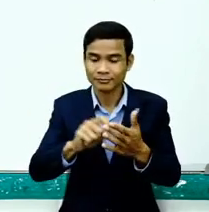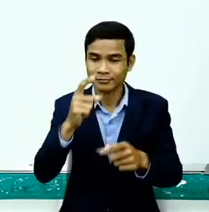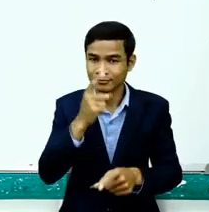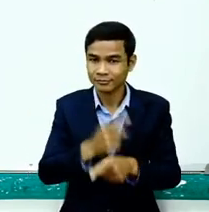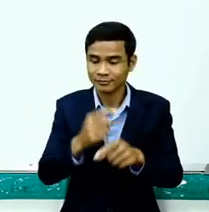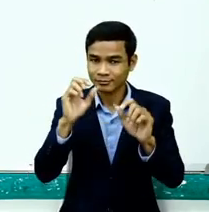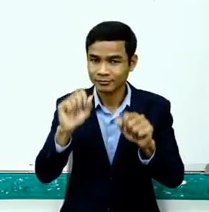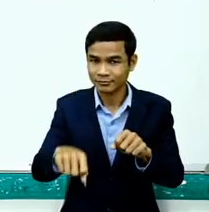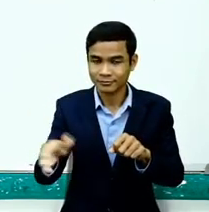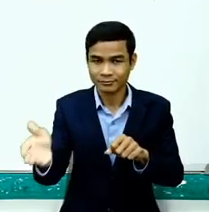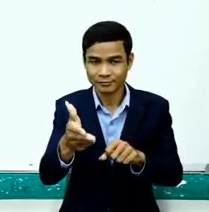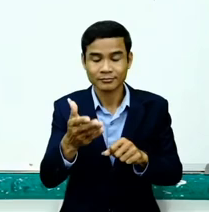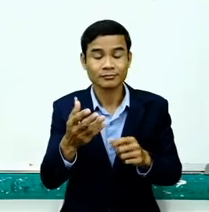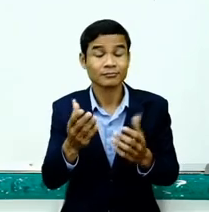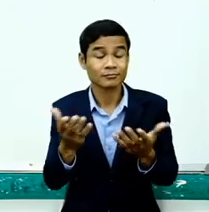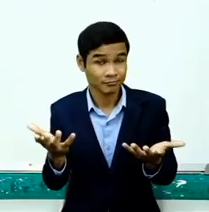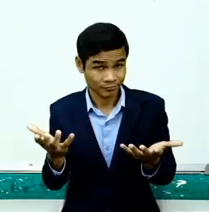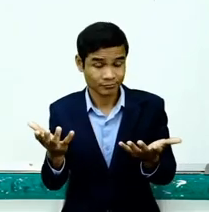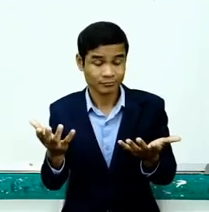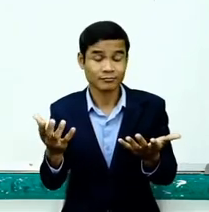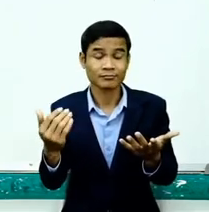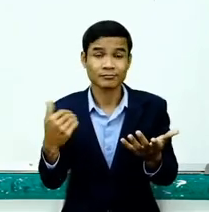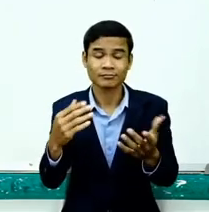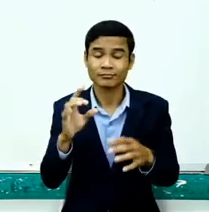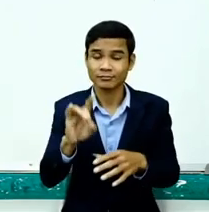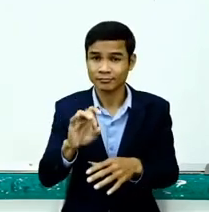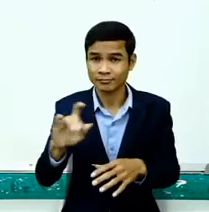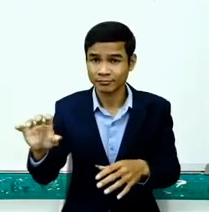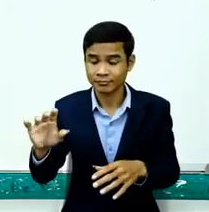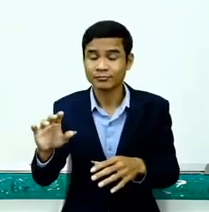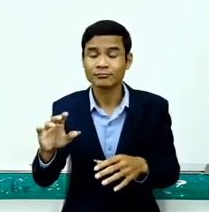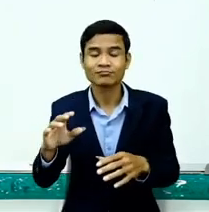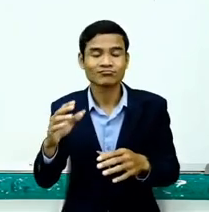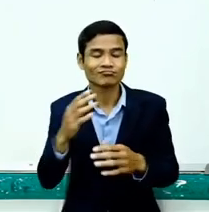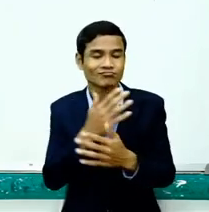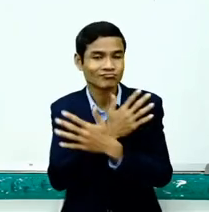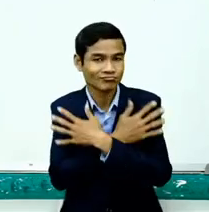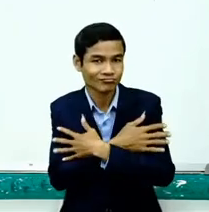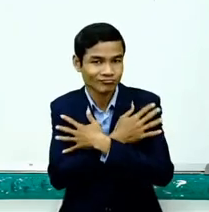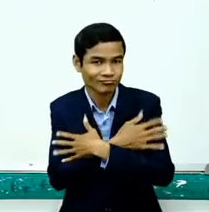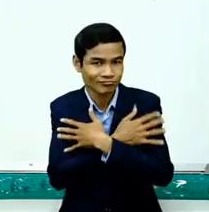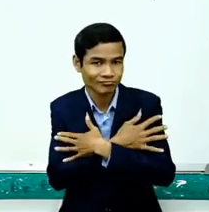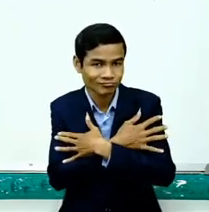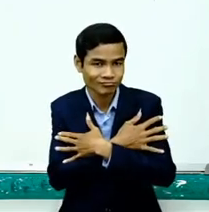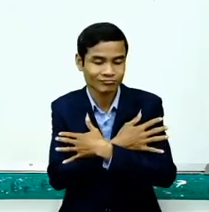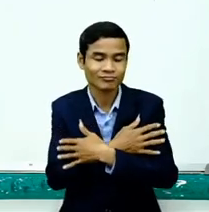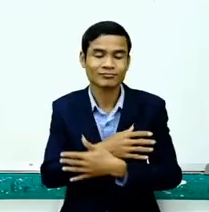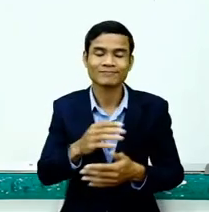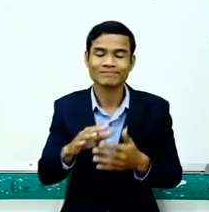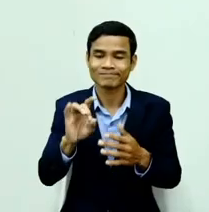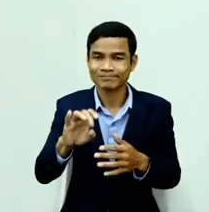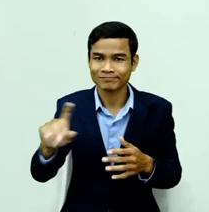te cha ta ro ngi sam pi pcheng che neak rui ka sra avai dai kon ta chou ruom tieng toan